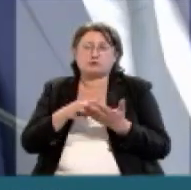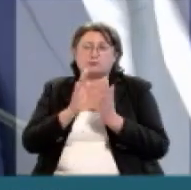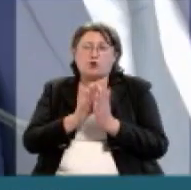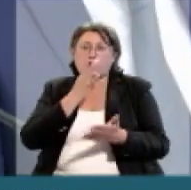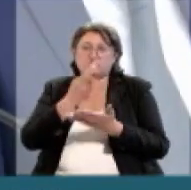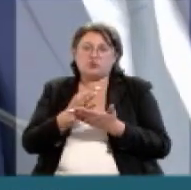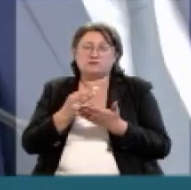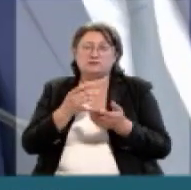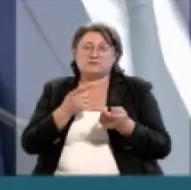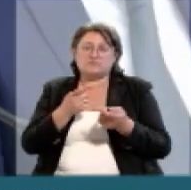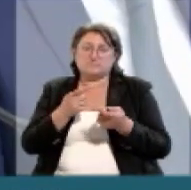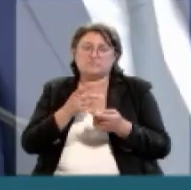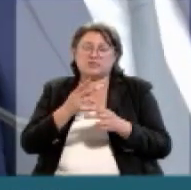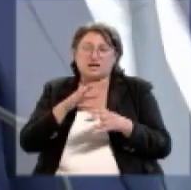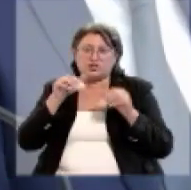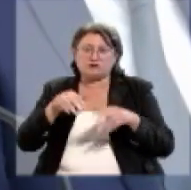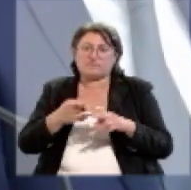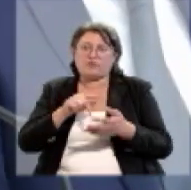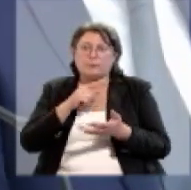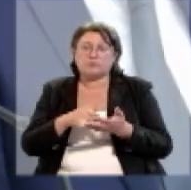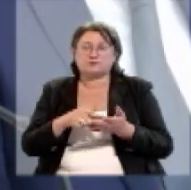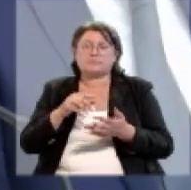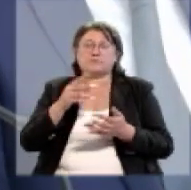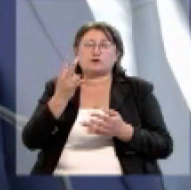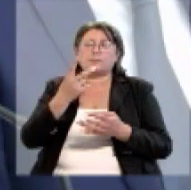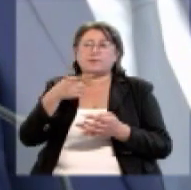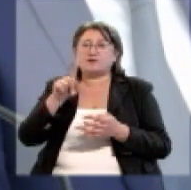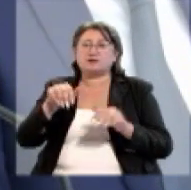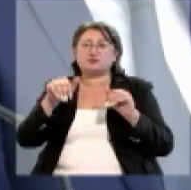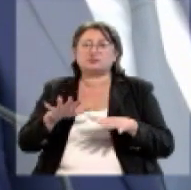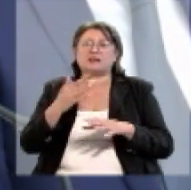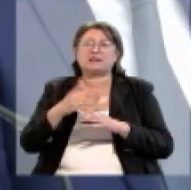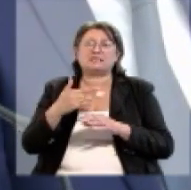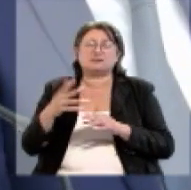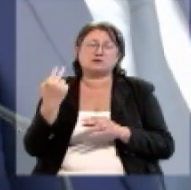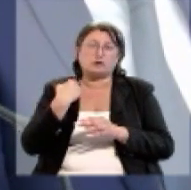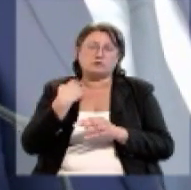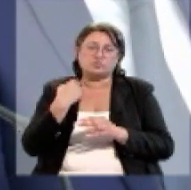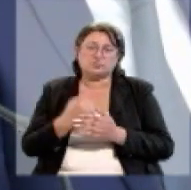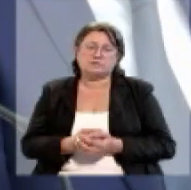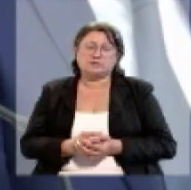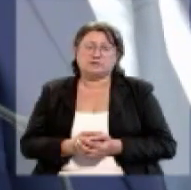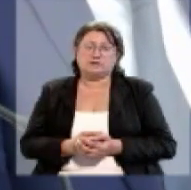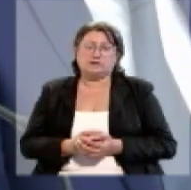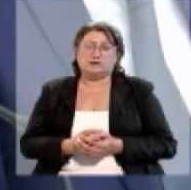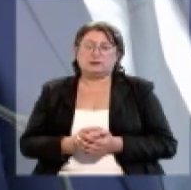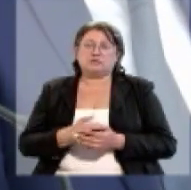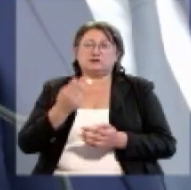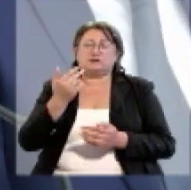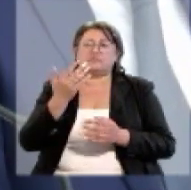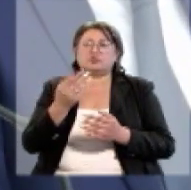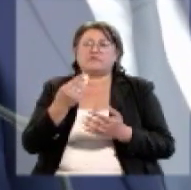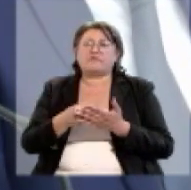Потрачены нерационально. Ең алдымен кредиторлық берешек және медициналық мекемелерде қаражатты ұтымсыз пайдалану мәселесін шешу